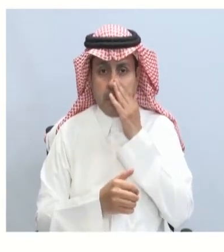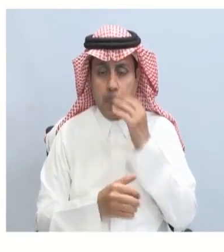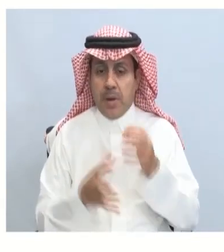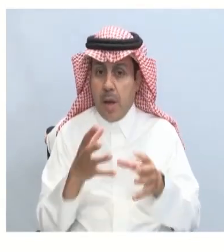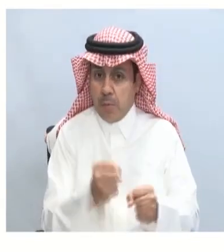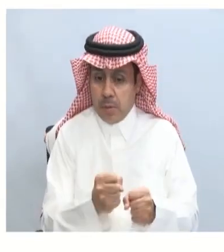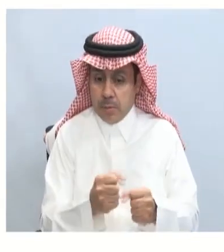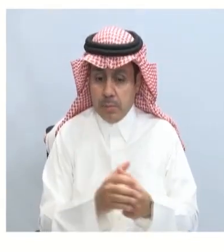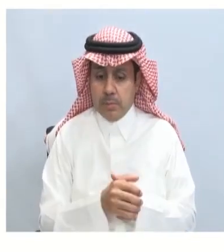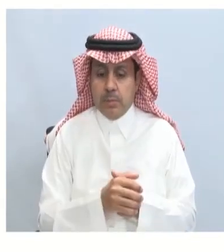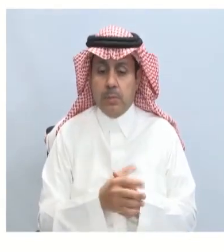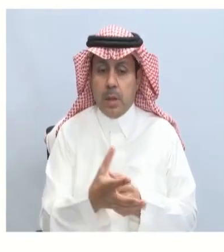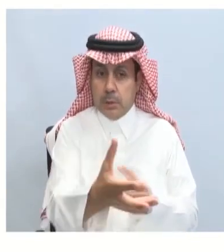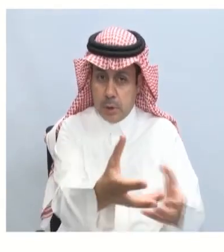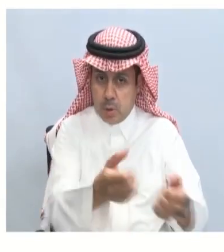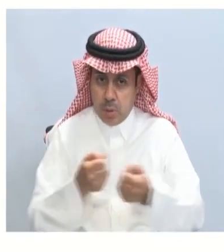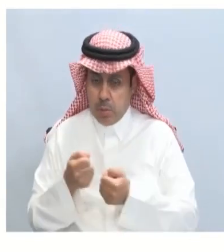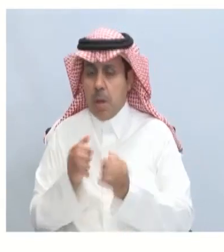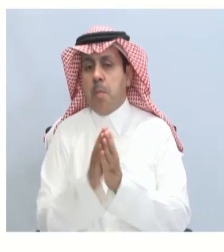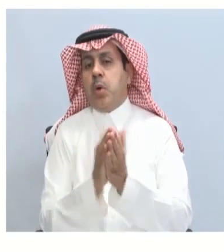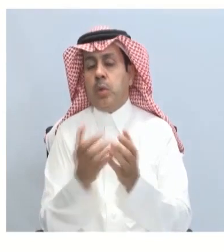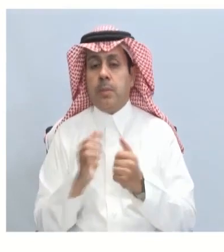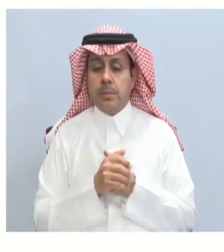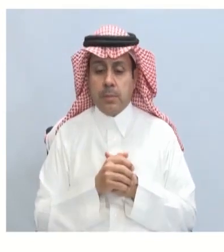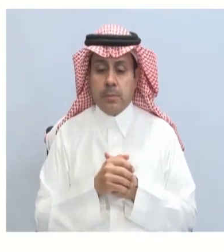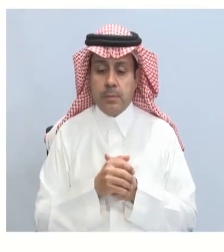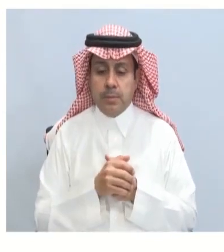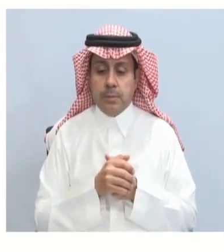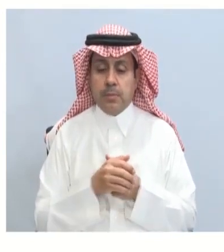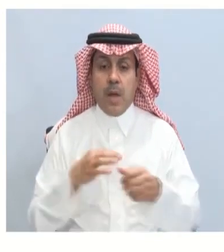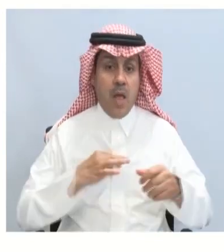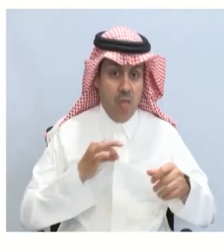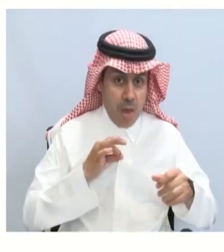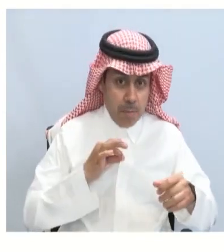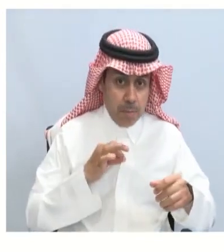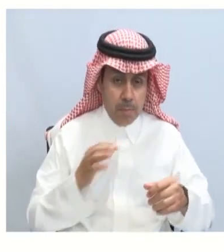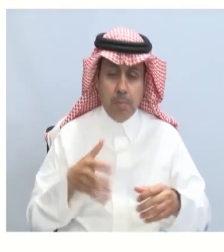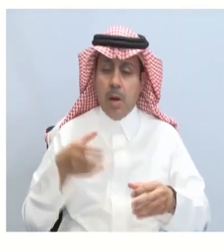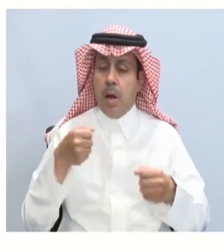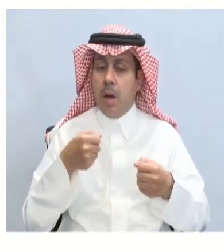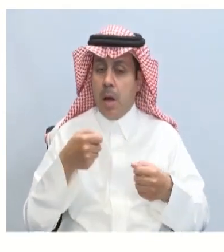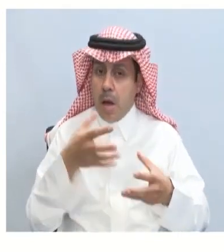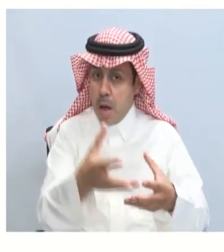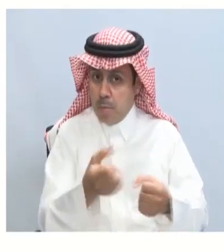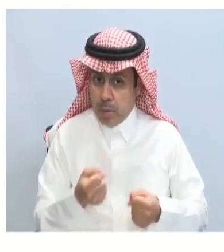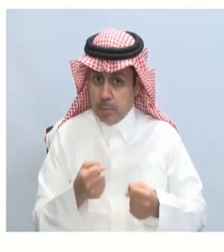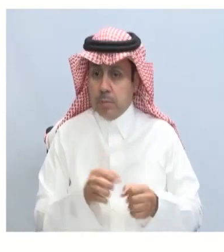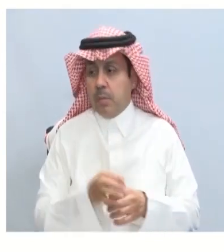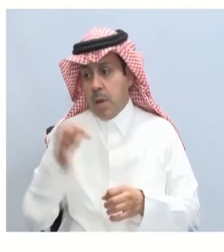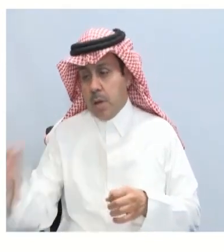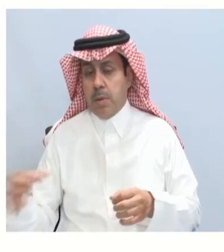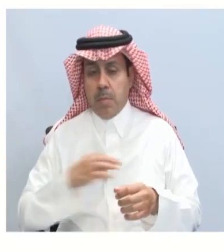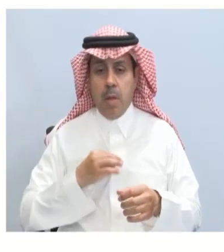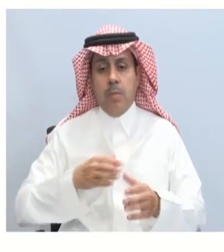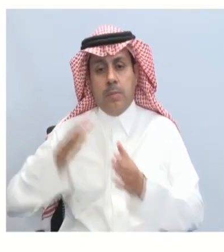قبضها القبض يكون ايضا بتناولها باليد الثياب كذلك يكون نقلها من مكانها